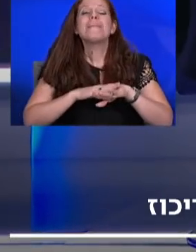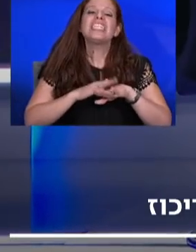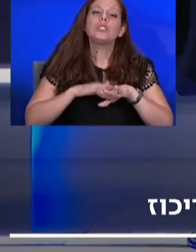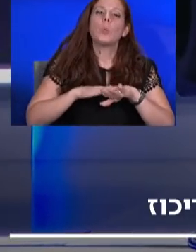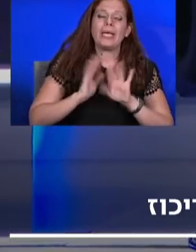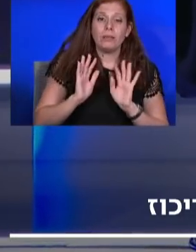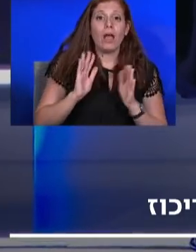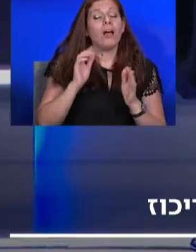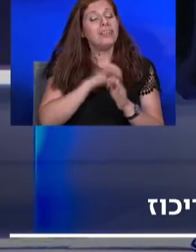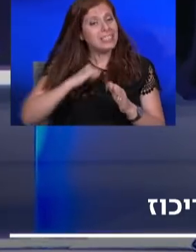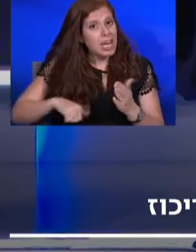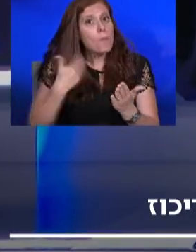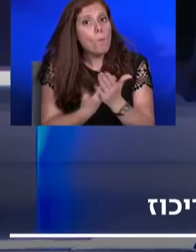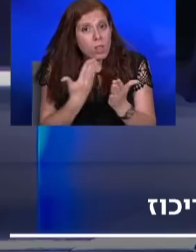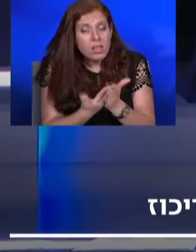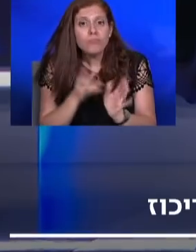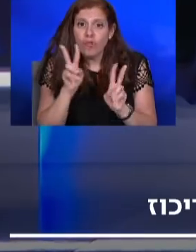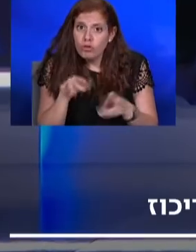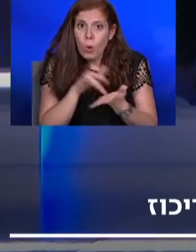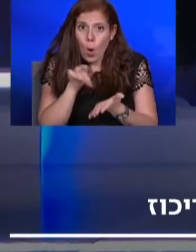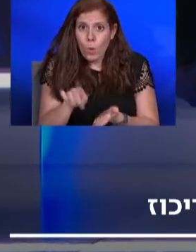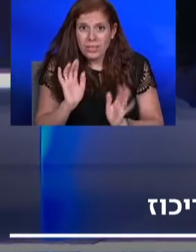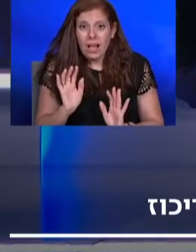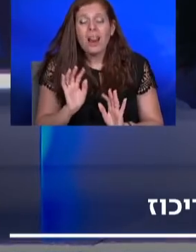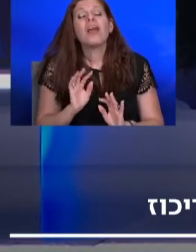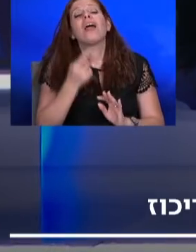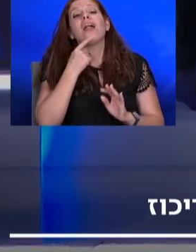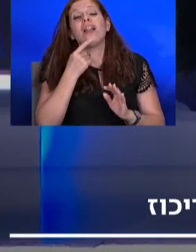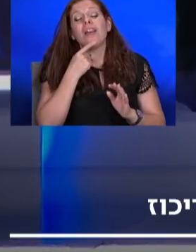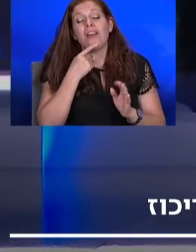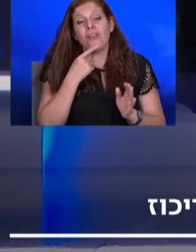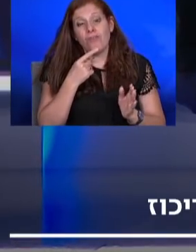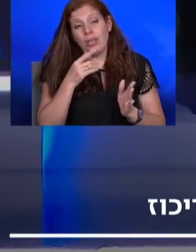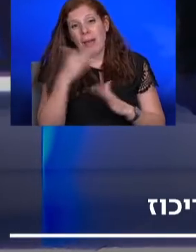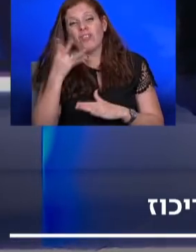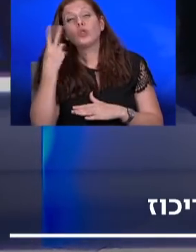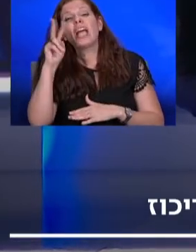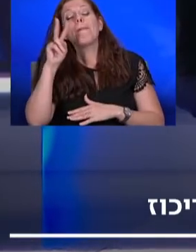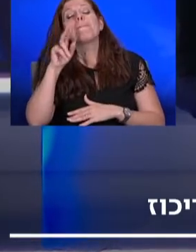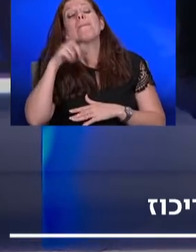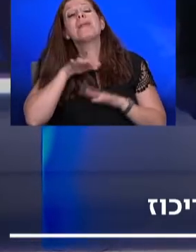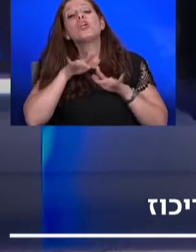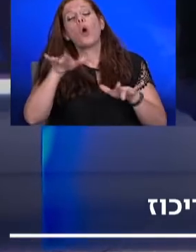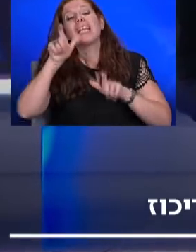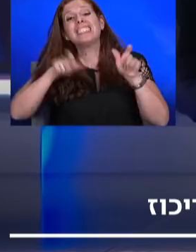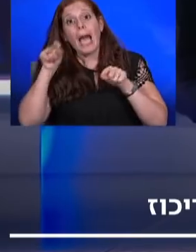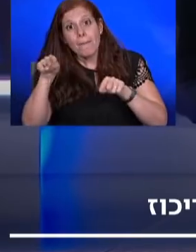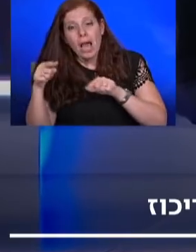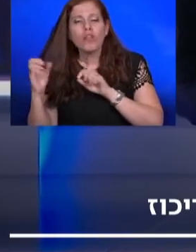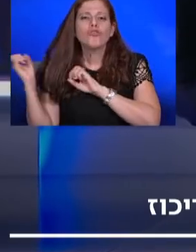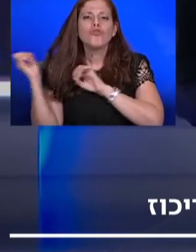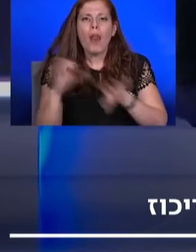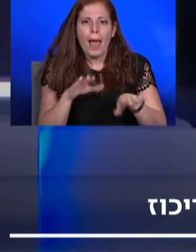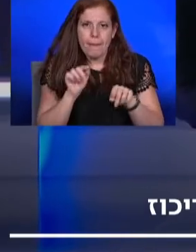לפי תחקירים במערב, יש יותר ממיליון אויגורים שנשלחו למחנות האלה בעשורים האחרונים, רומי. עכשיו, מה שקורה